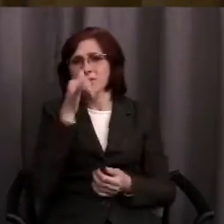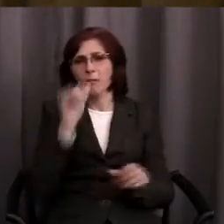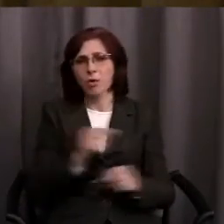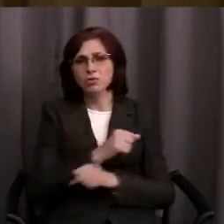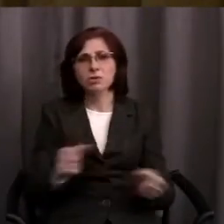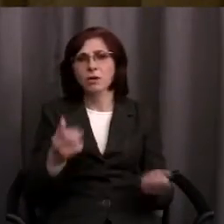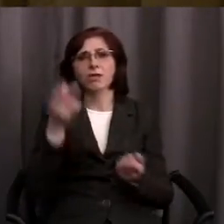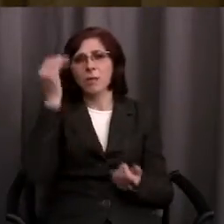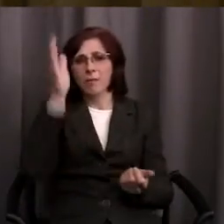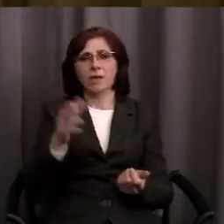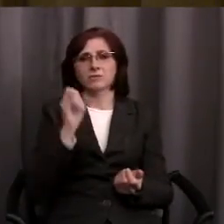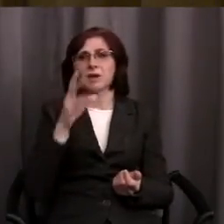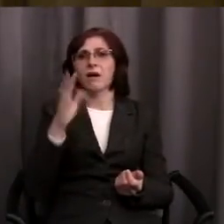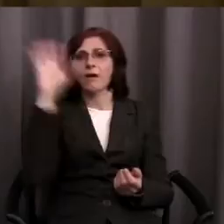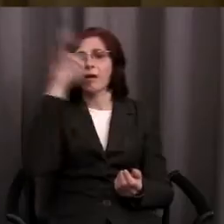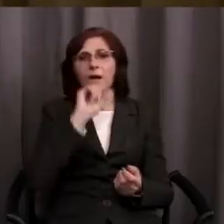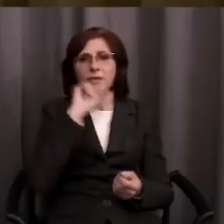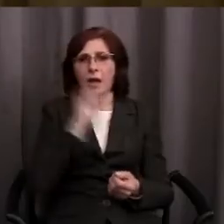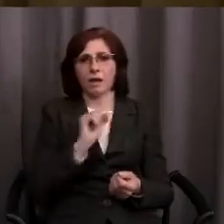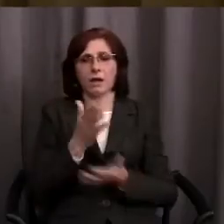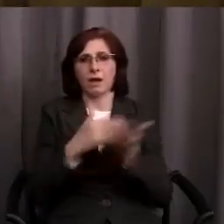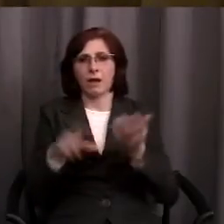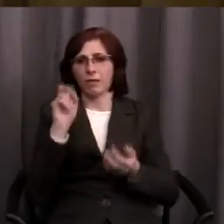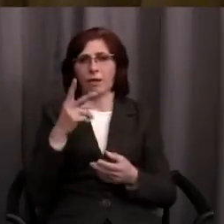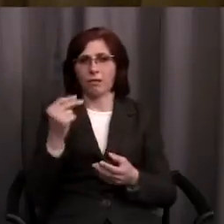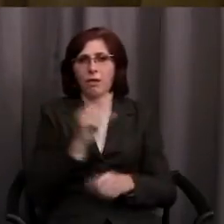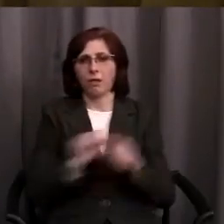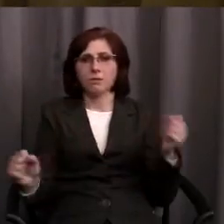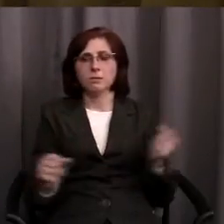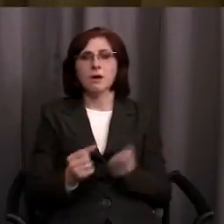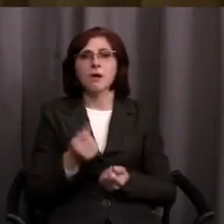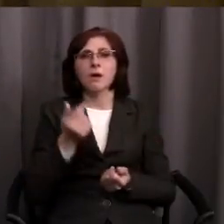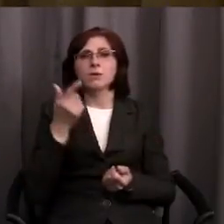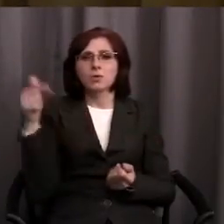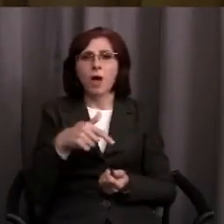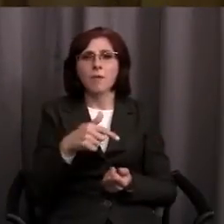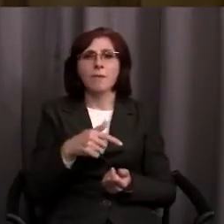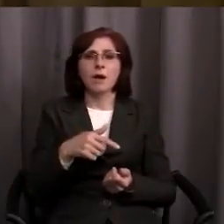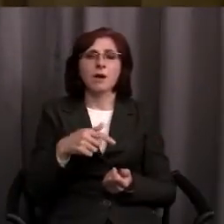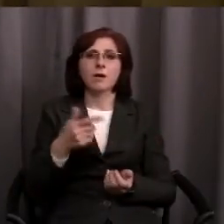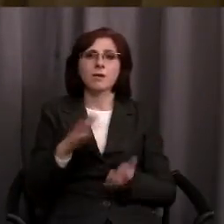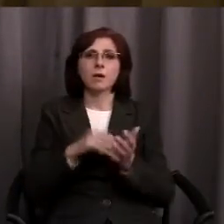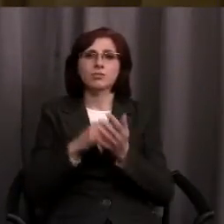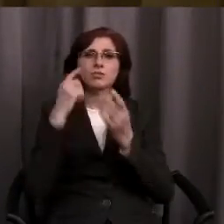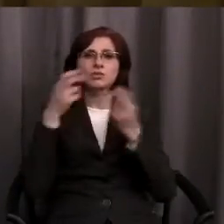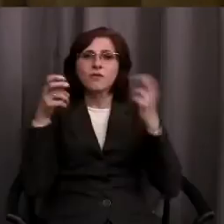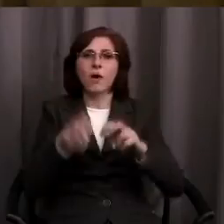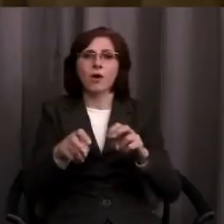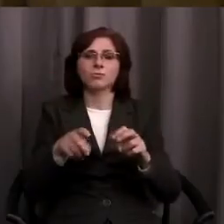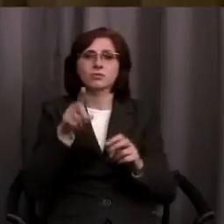takiej, nigdy tak nie będzie, w żadnym kraju tak to się nie odbywa. Trzeba wobec tego stworzyć